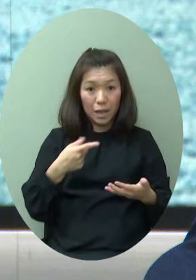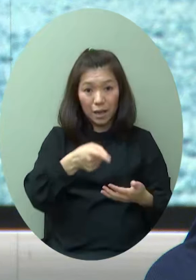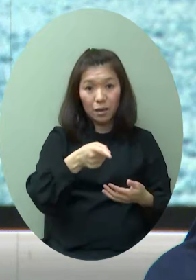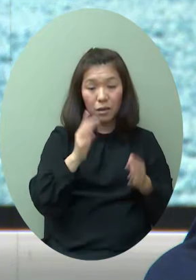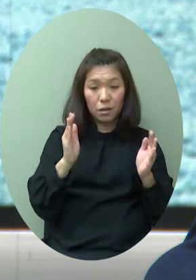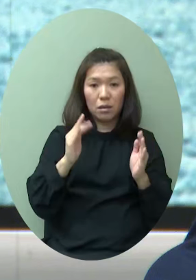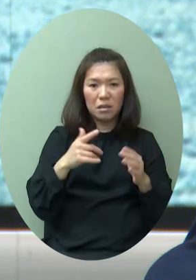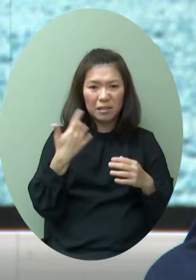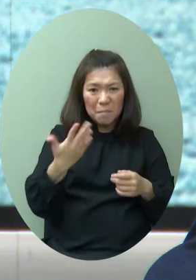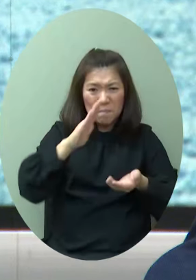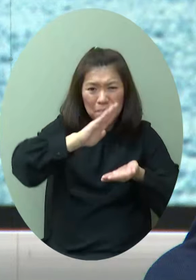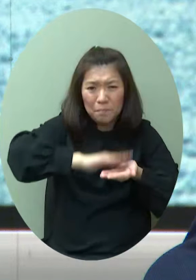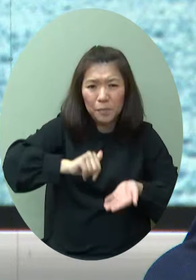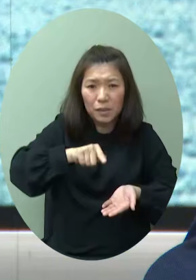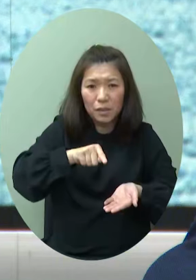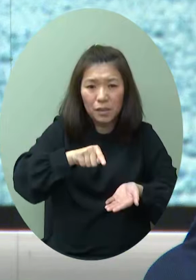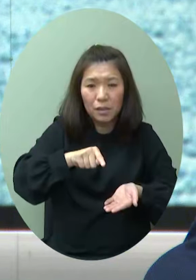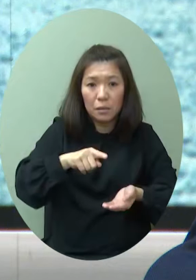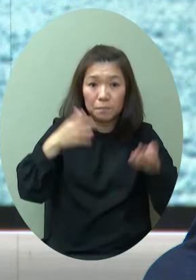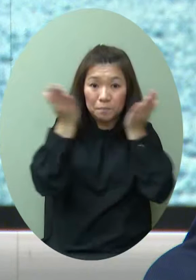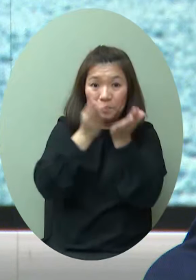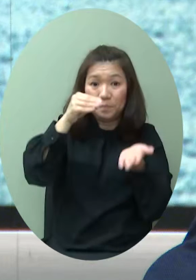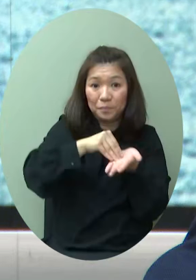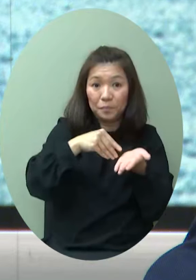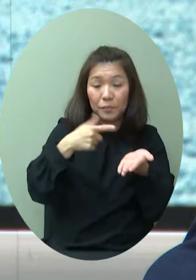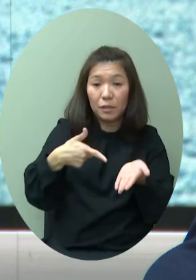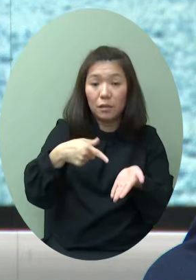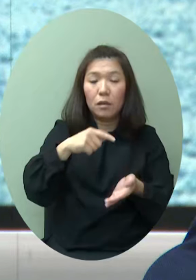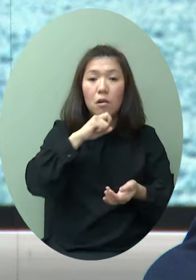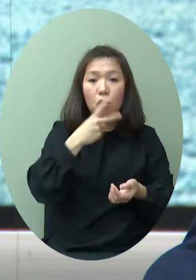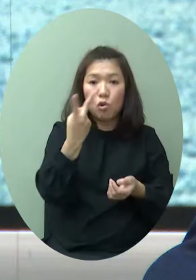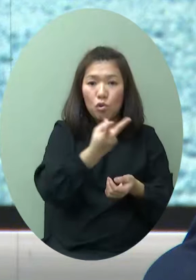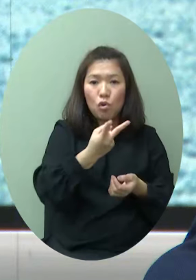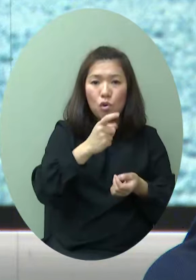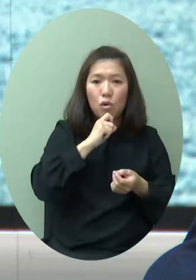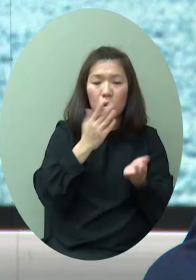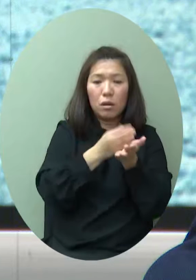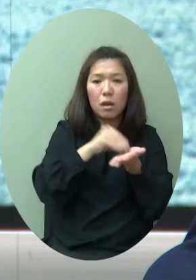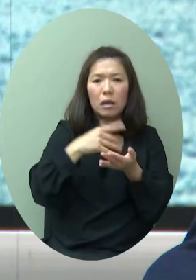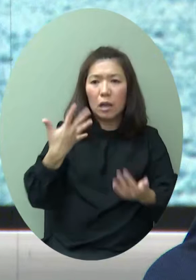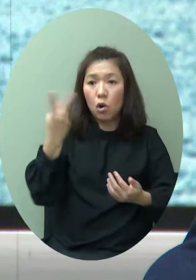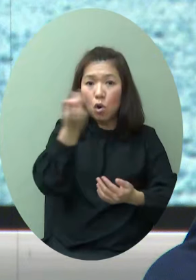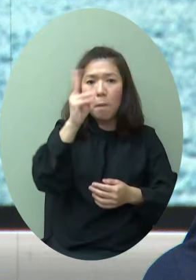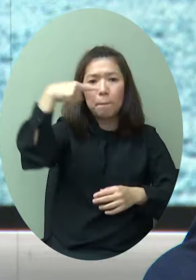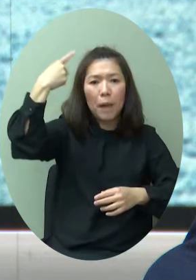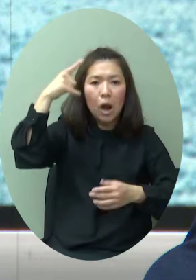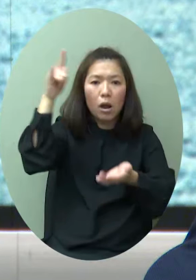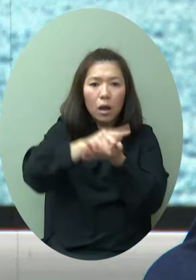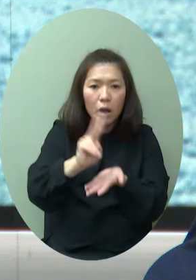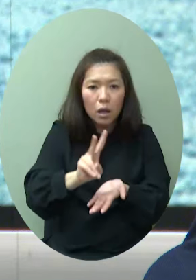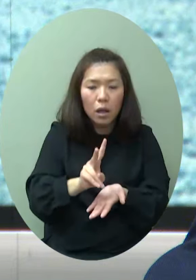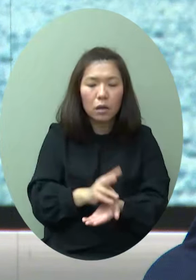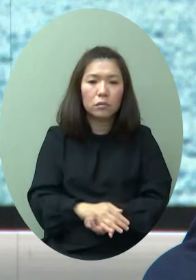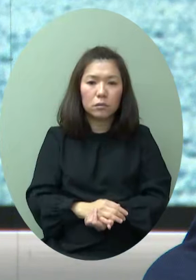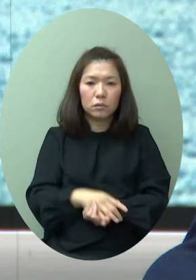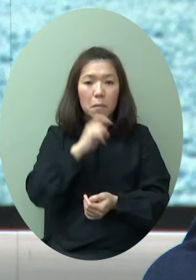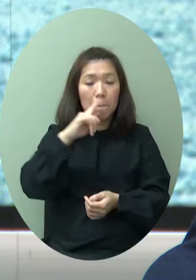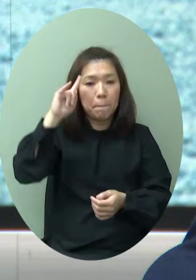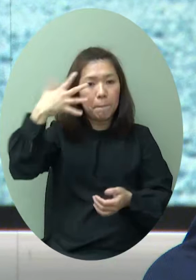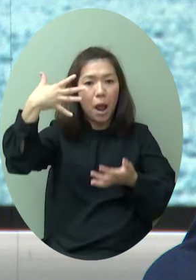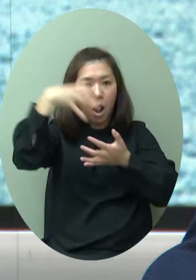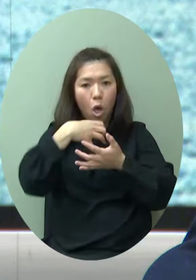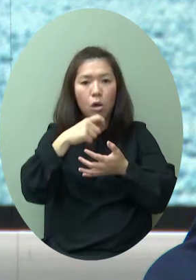難話真係完全係確定得到，因為兩個個案始終都喺美國翻嚟，咁同埋佢喺翻嚟嘅時候咧係五日之內